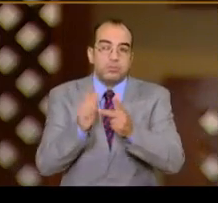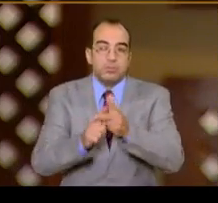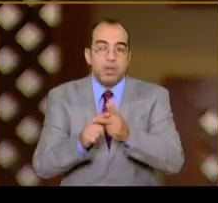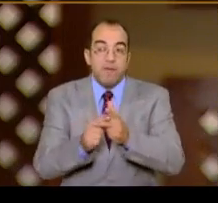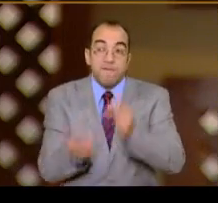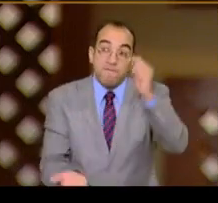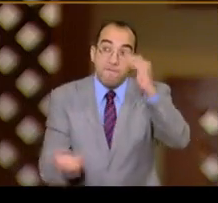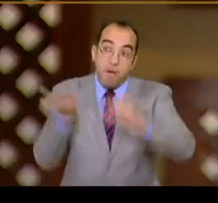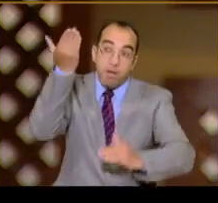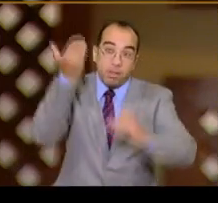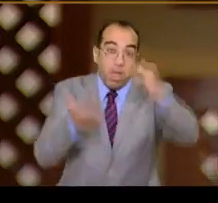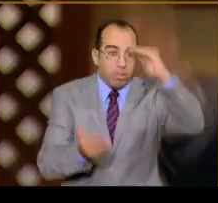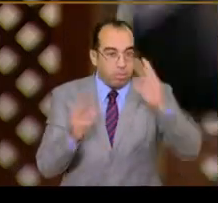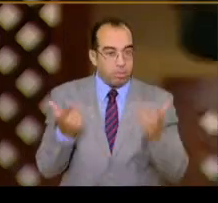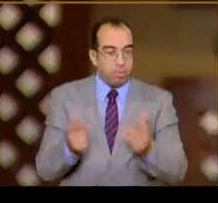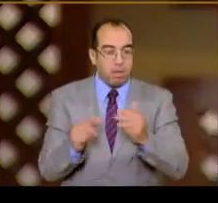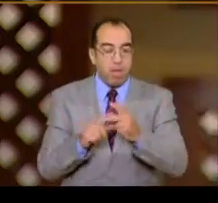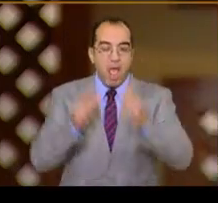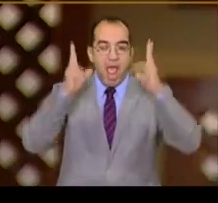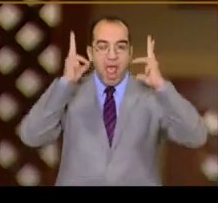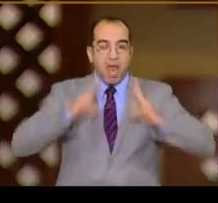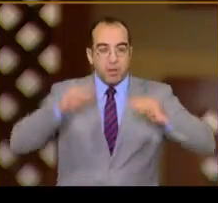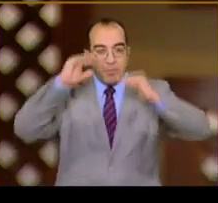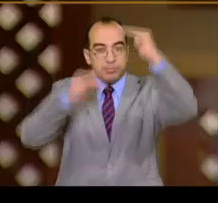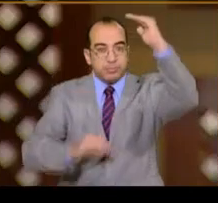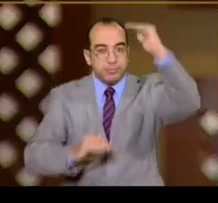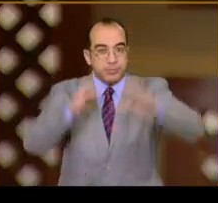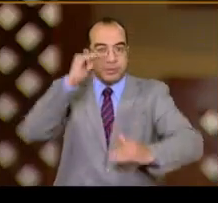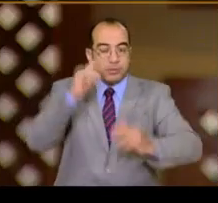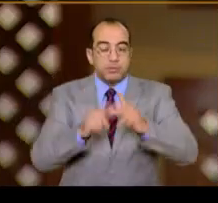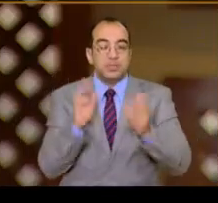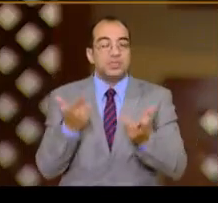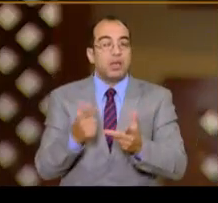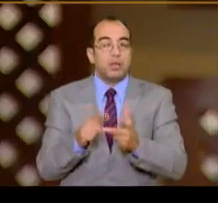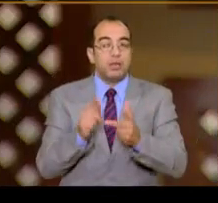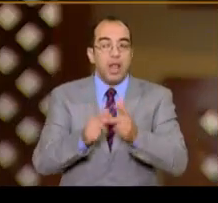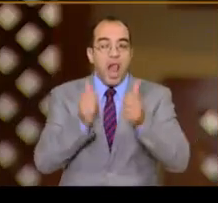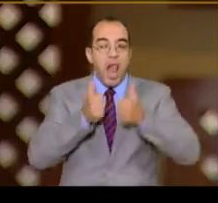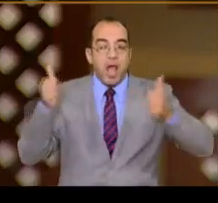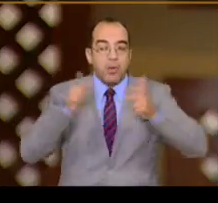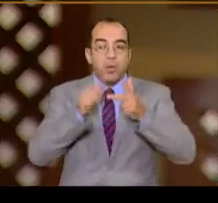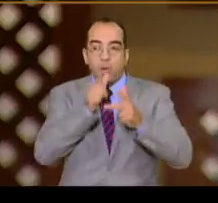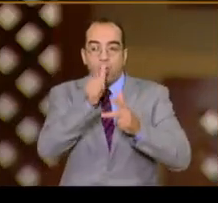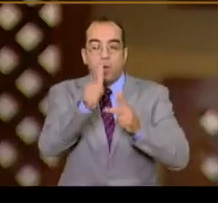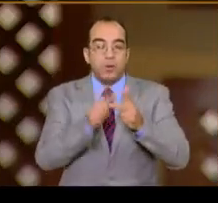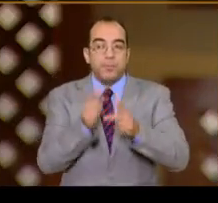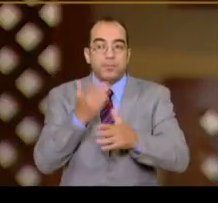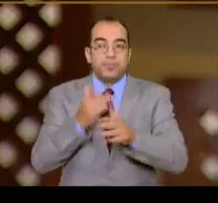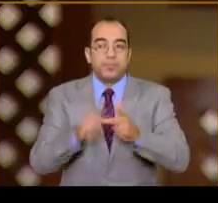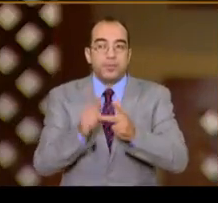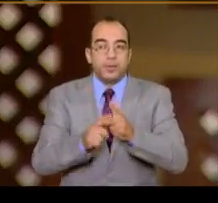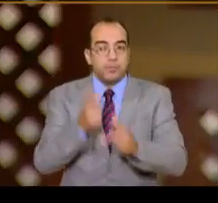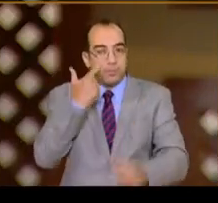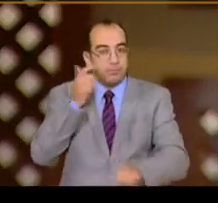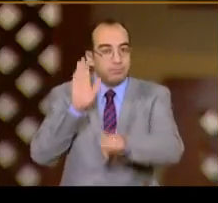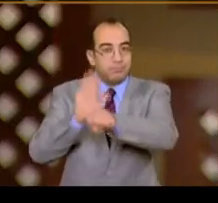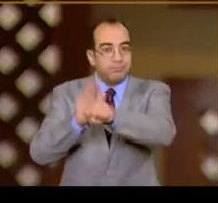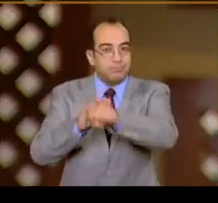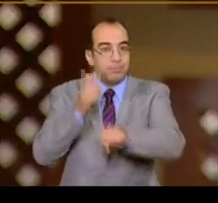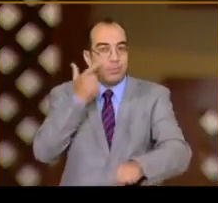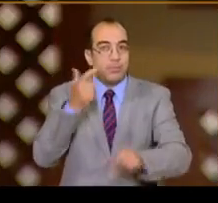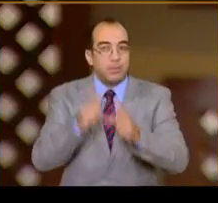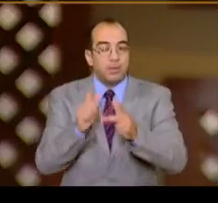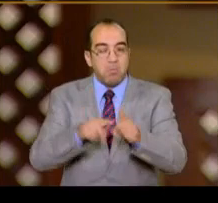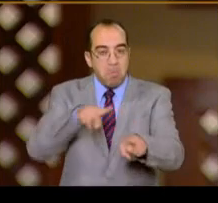او حلت واذا كست او كست هي الدنيا تقول بملئ فيها حذاري حذاري من